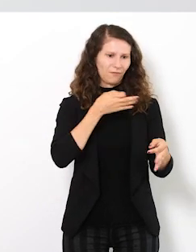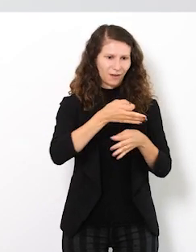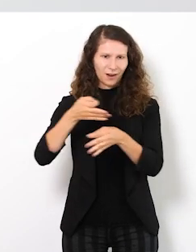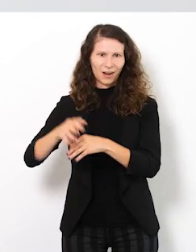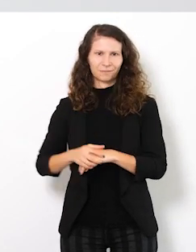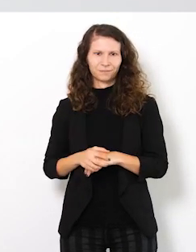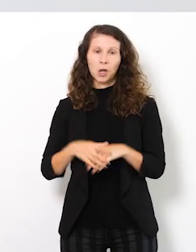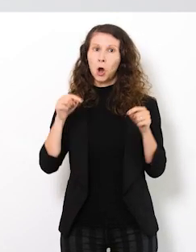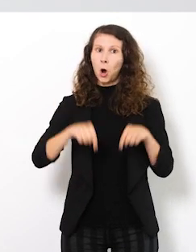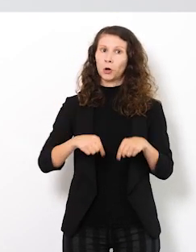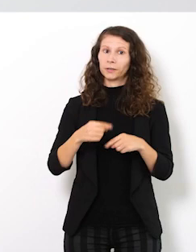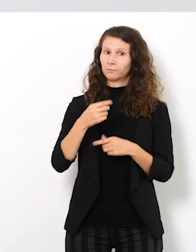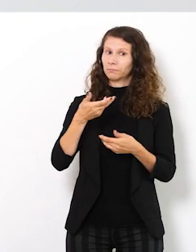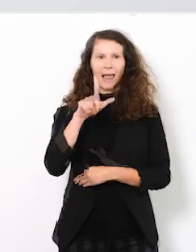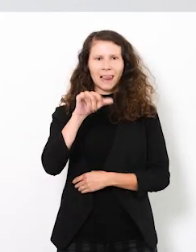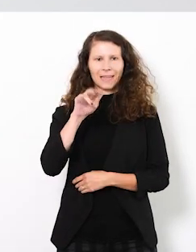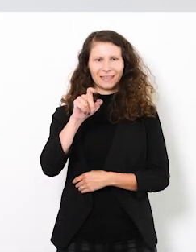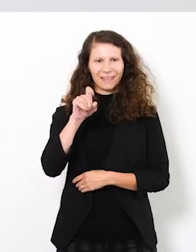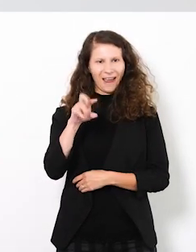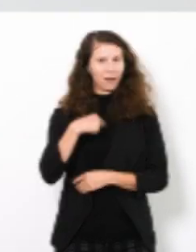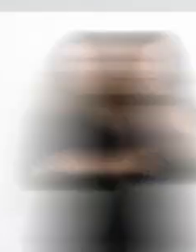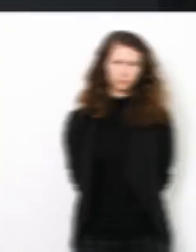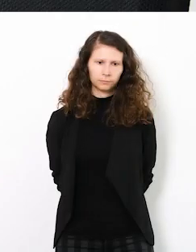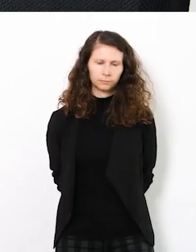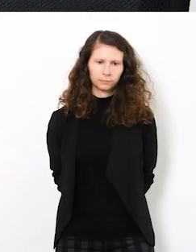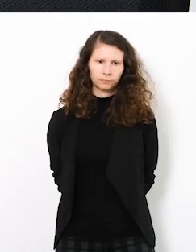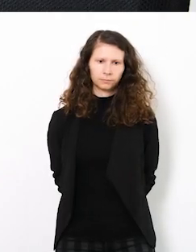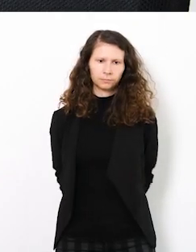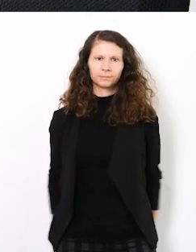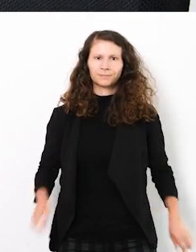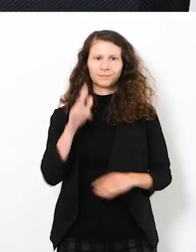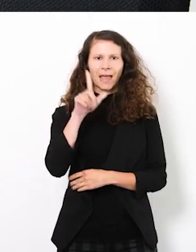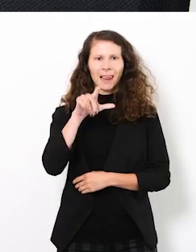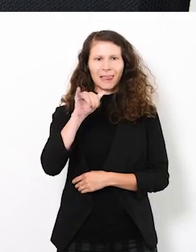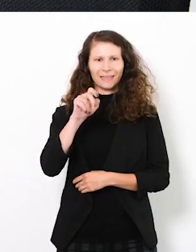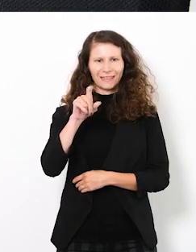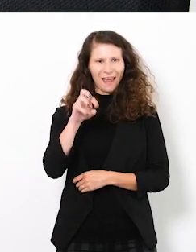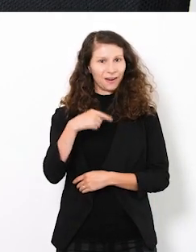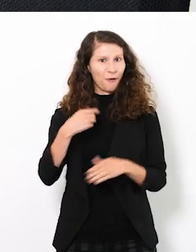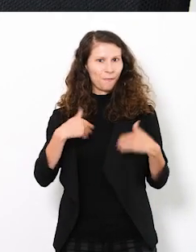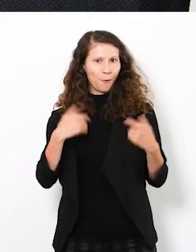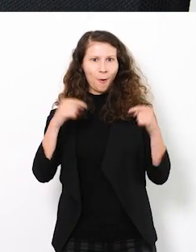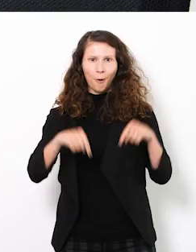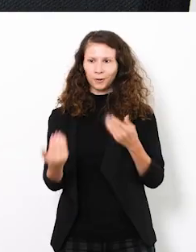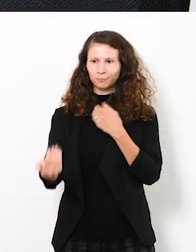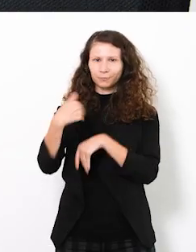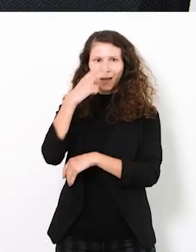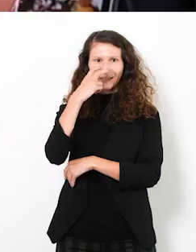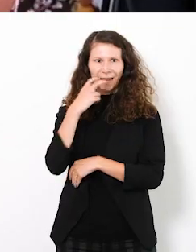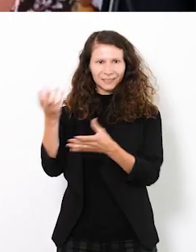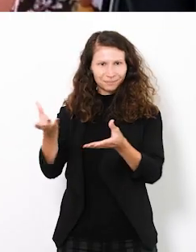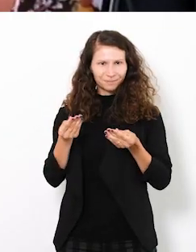Lindner, Spitzenkandidat der Freien Demokraten FDP. Herr Lindner, ich freue mich sehr, dass Sie heute bei mir sind, also mein Gast